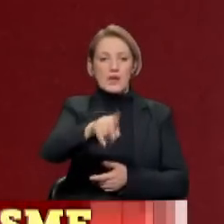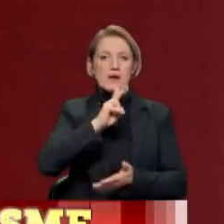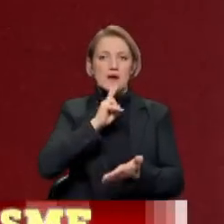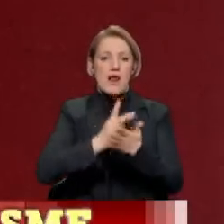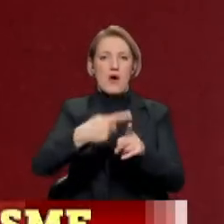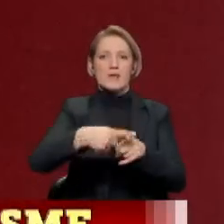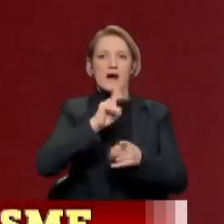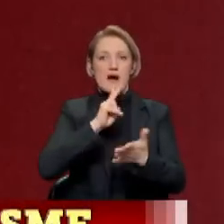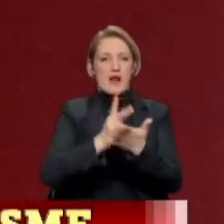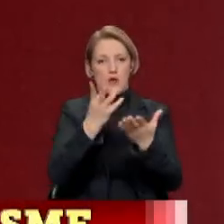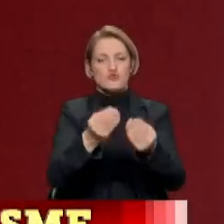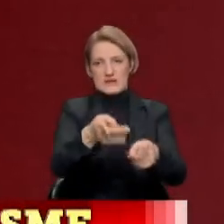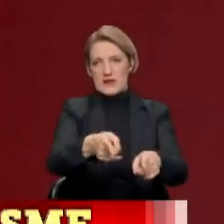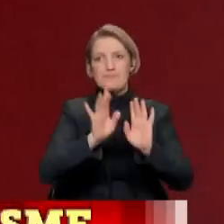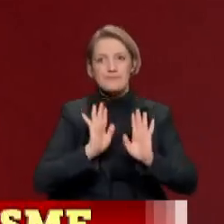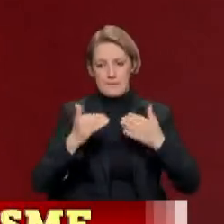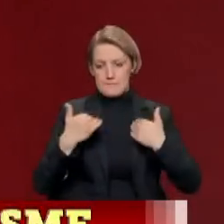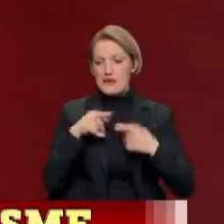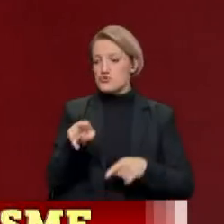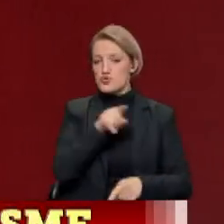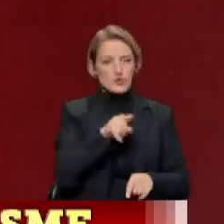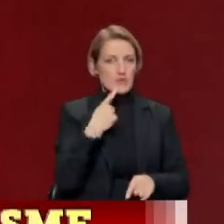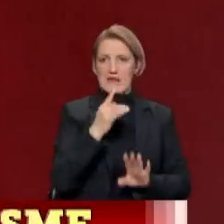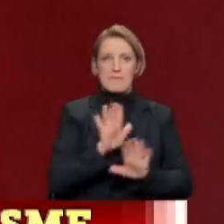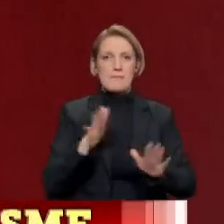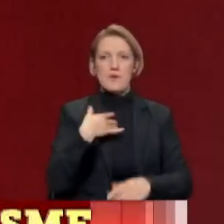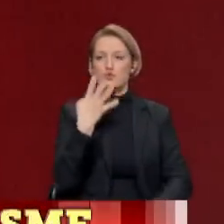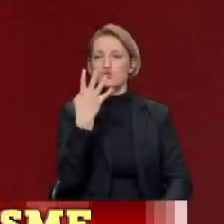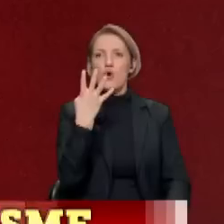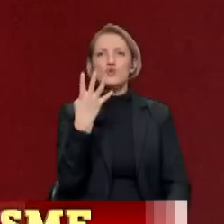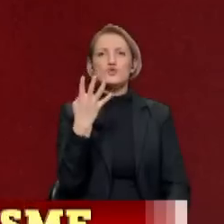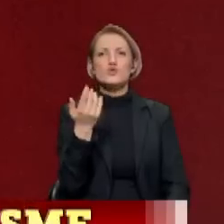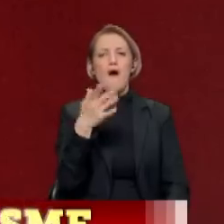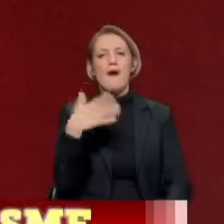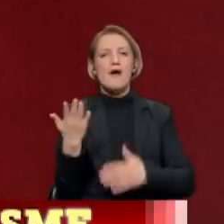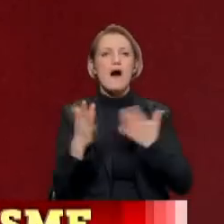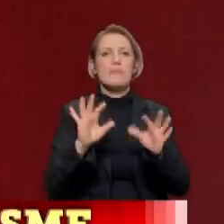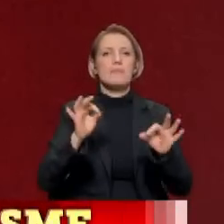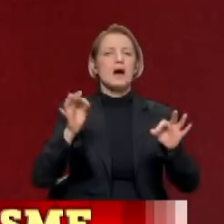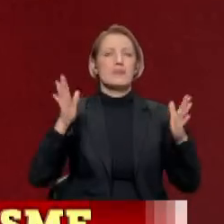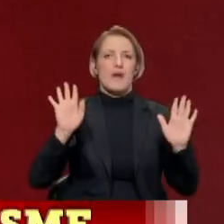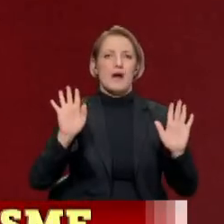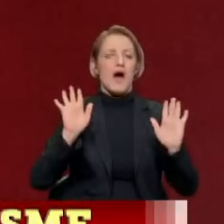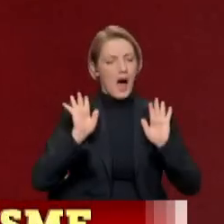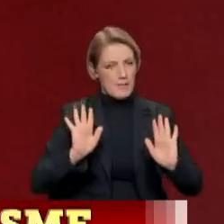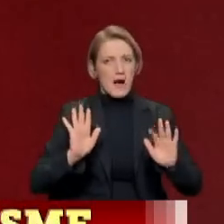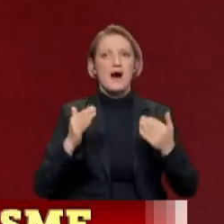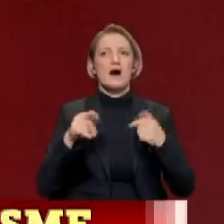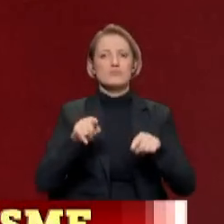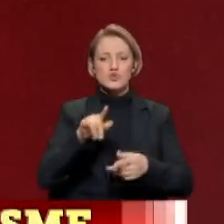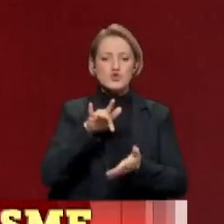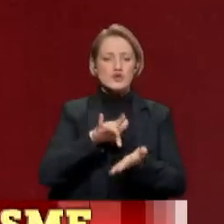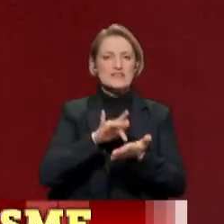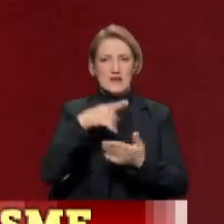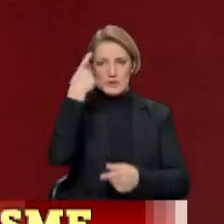iradesidir olacaksa. Ben şu diyemem, demin söyledim. Dördü de ayrı ayrı mücevherdir. Ama bu